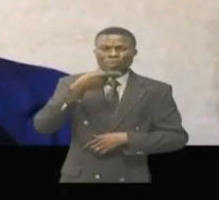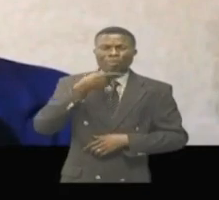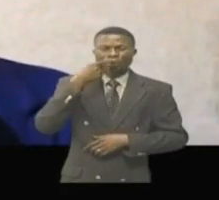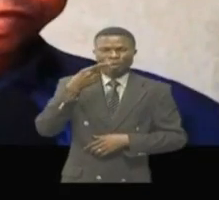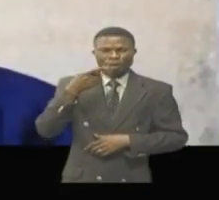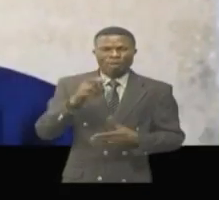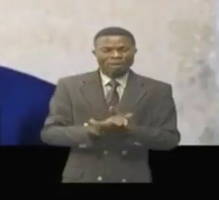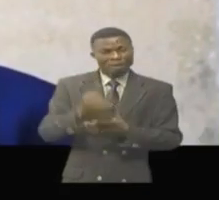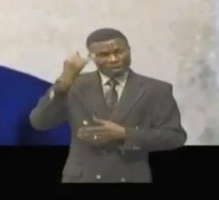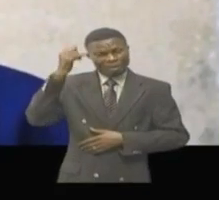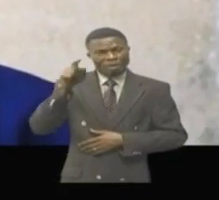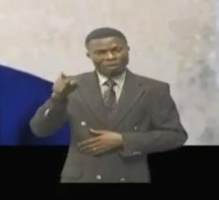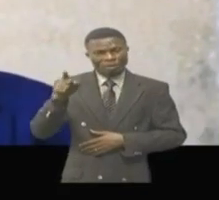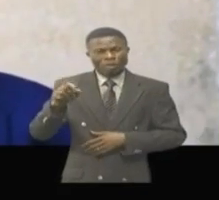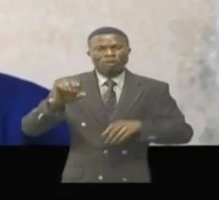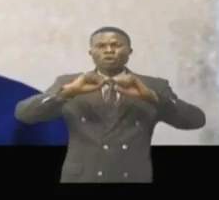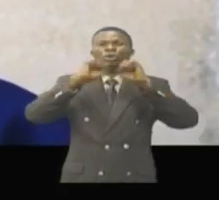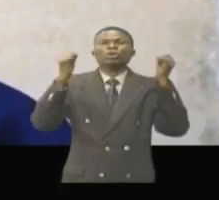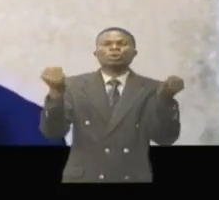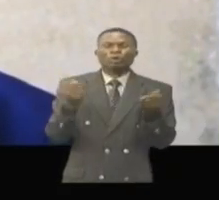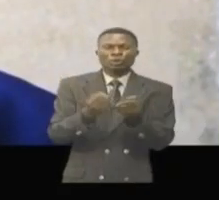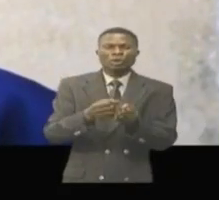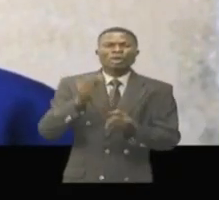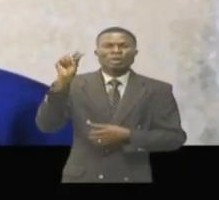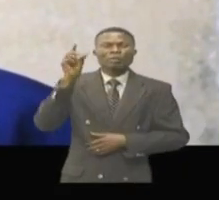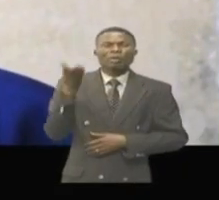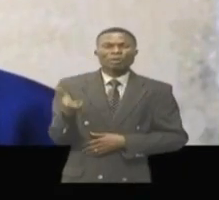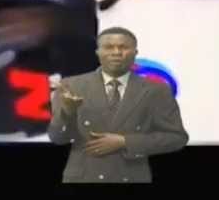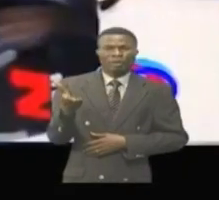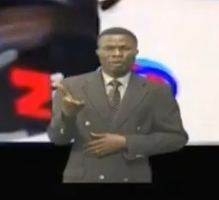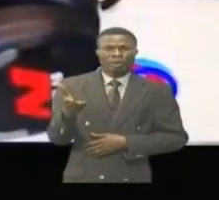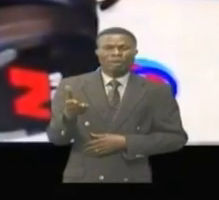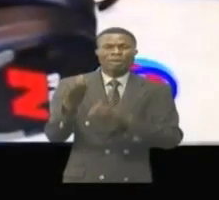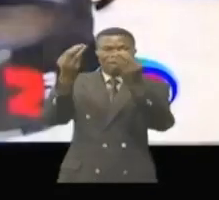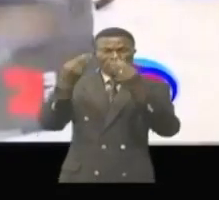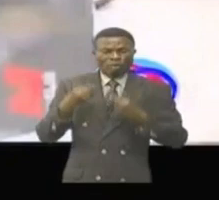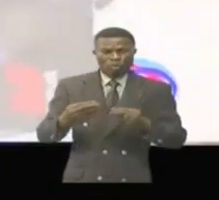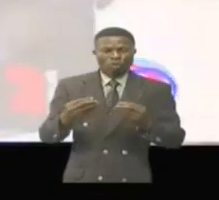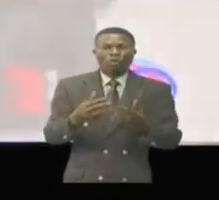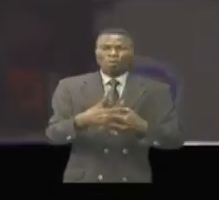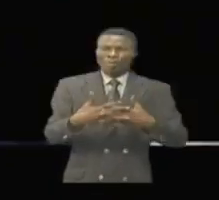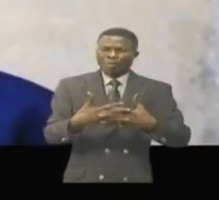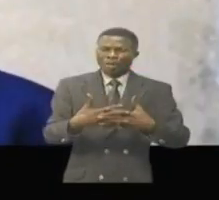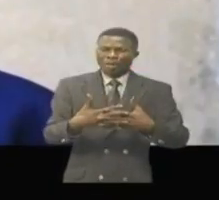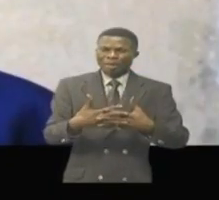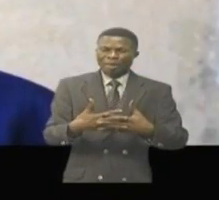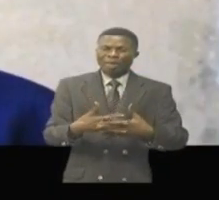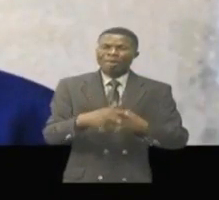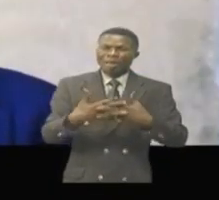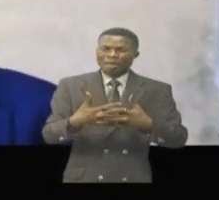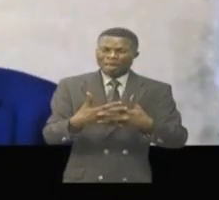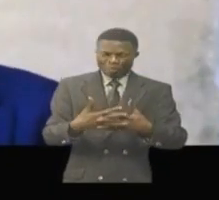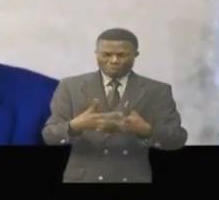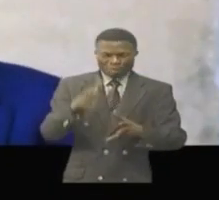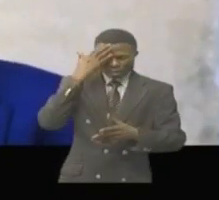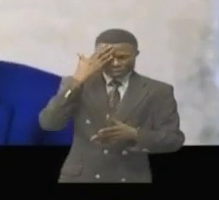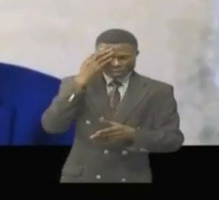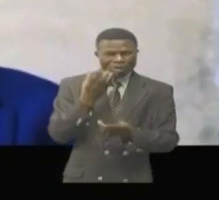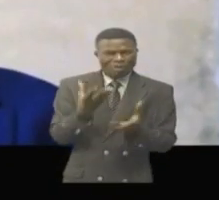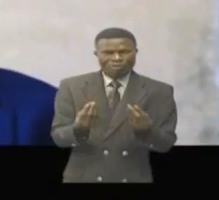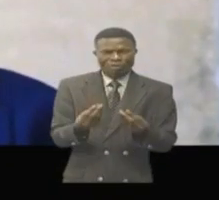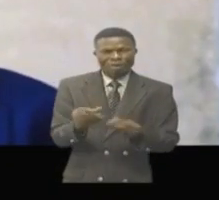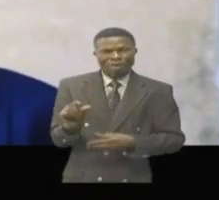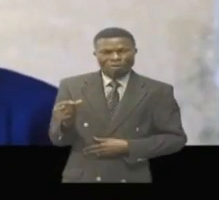son point de vue. La société Minérable nous amène un matériel qui est un appareil détecteur. Nous, sur place